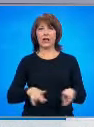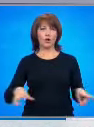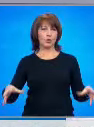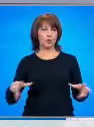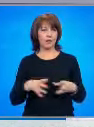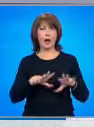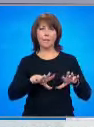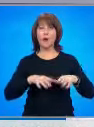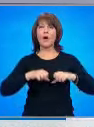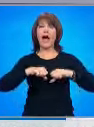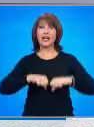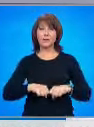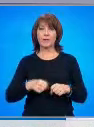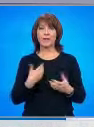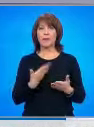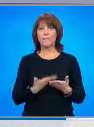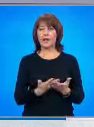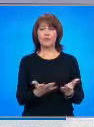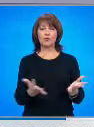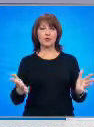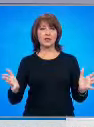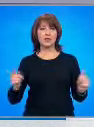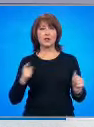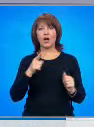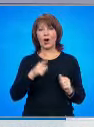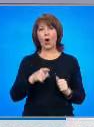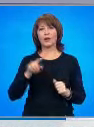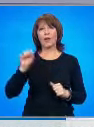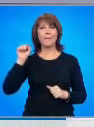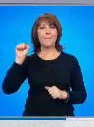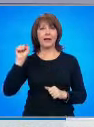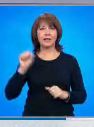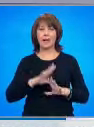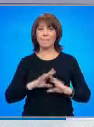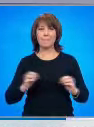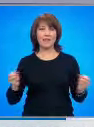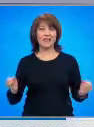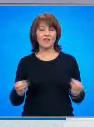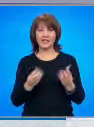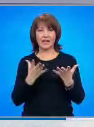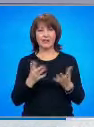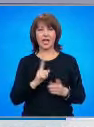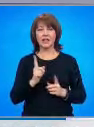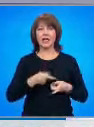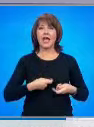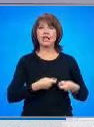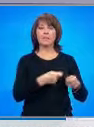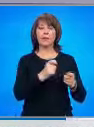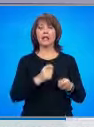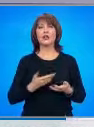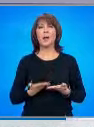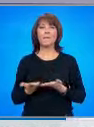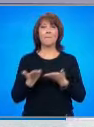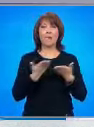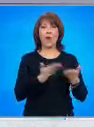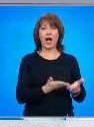Народното събрание е поела ангажимента пред мнозинството от парламентарно представените партии без Възраждане да не изпрати покана на